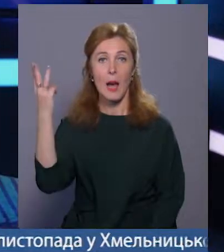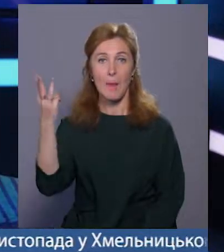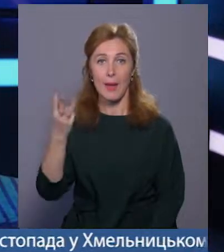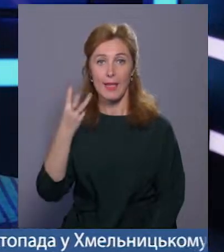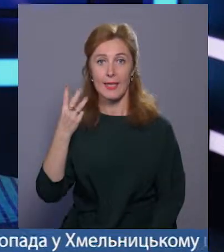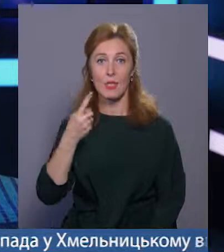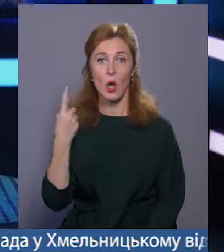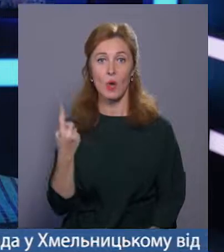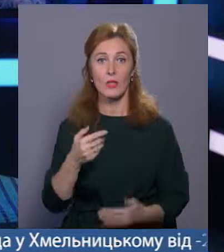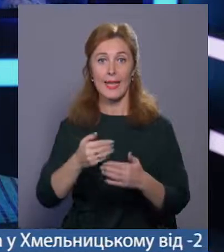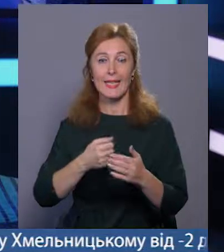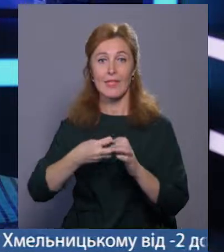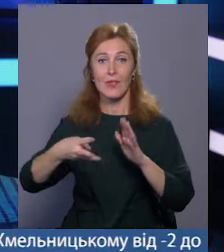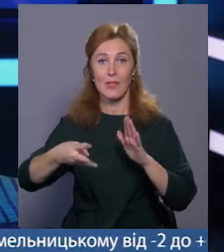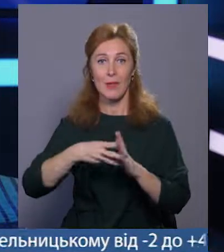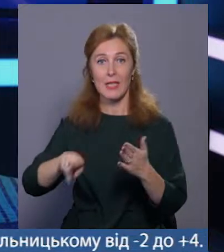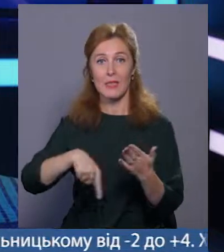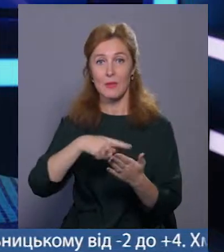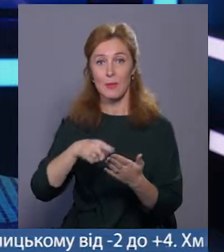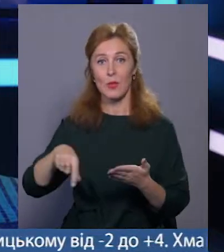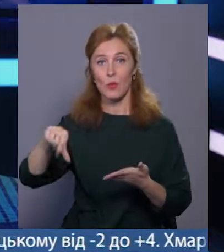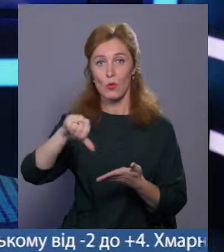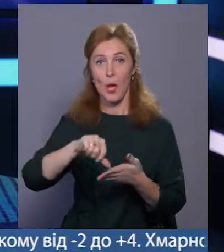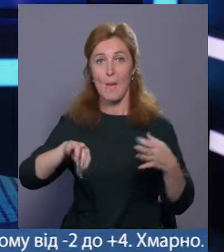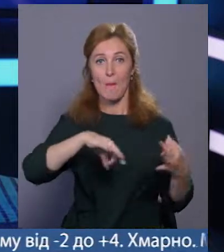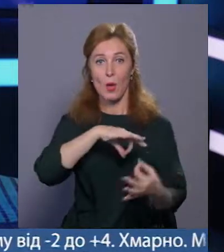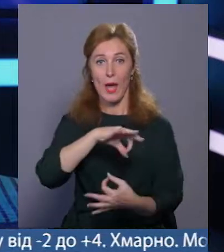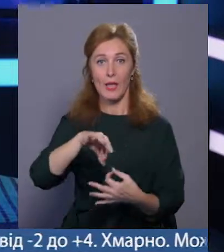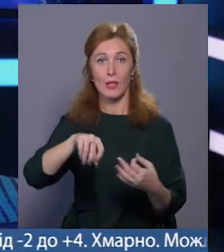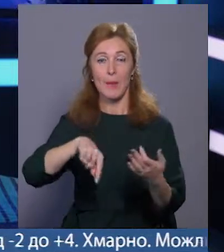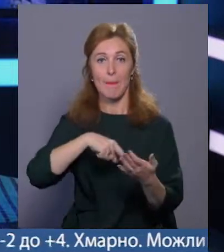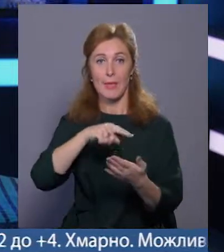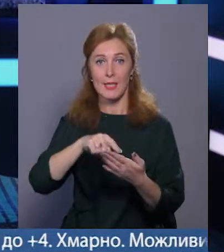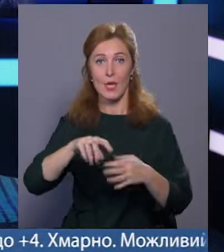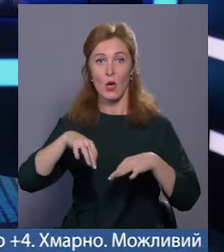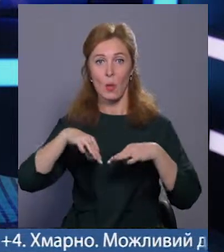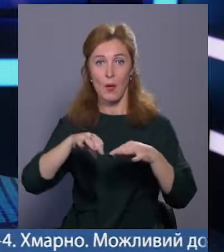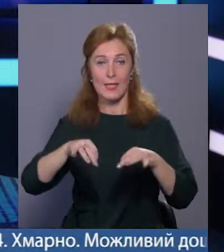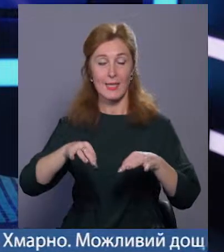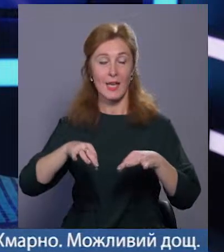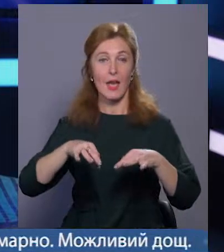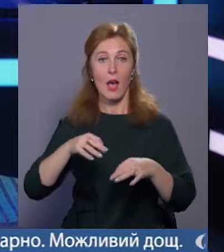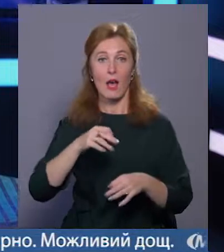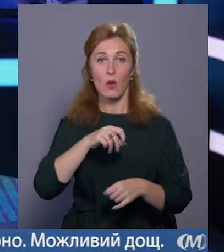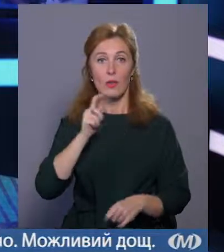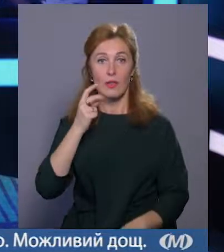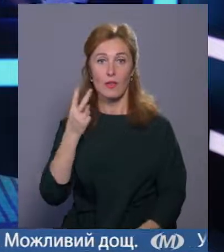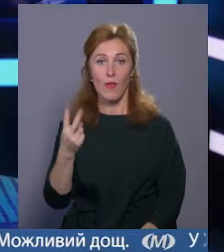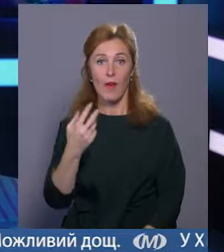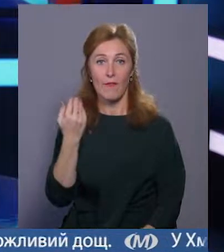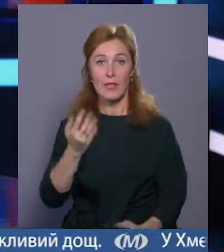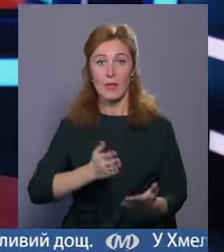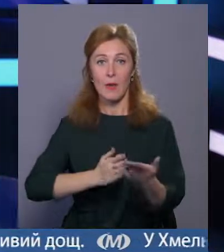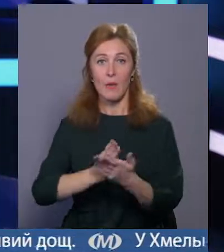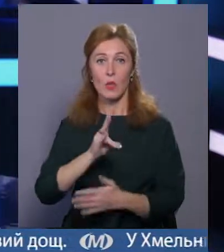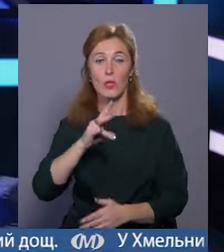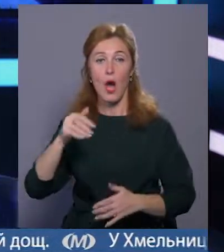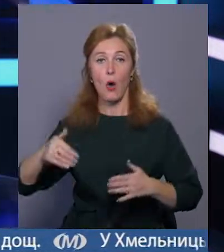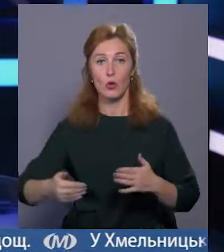Хмельницький – одне із 18 міст-учасників проєкту «Міський громадський транспорт України-2». Він спрямований на оновлення